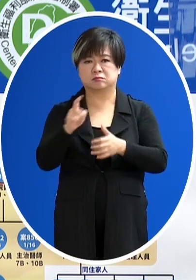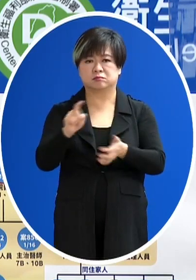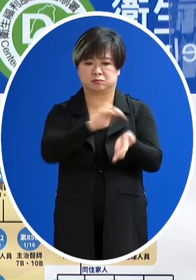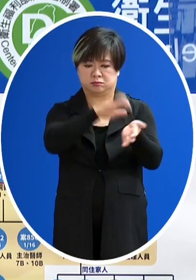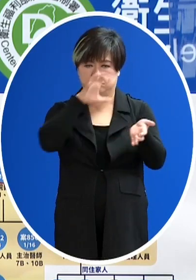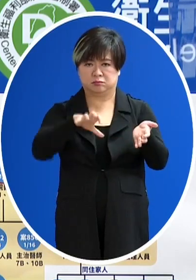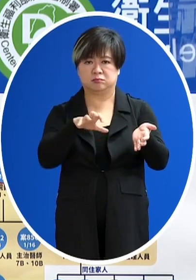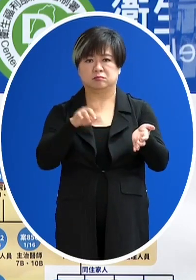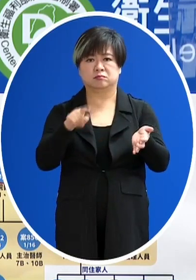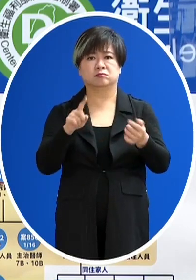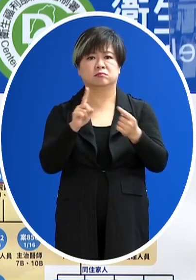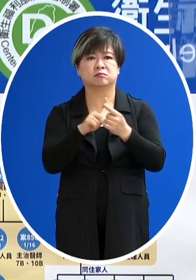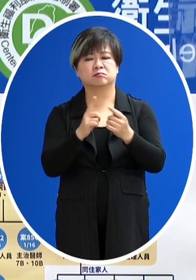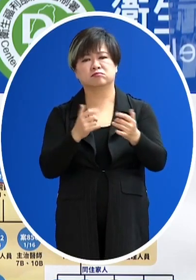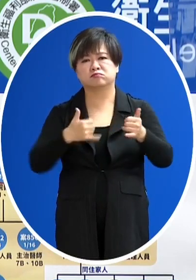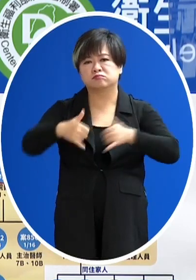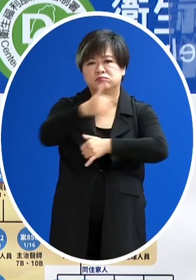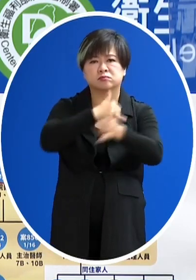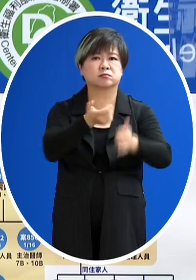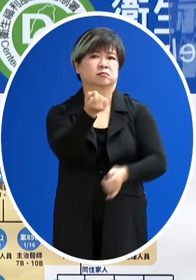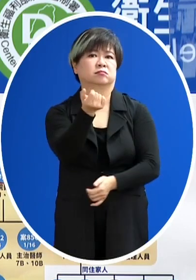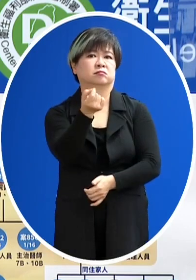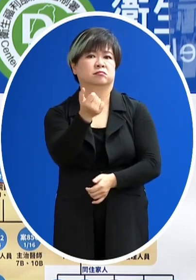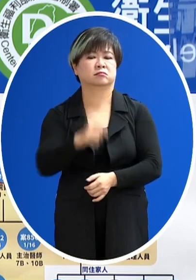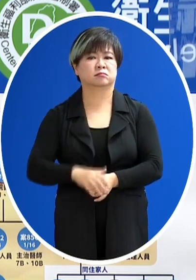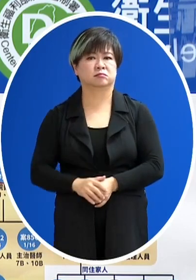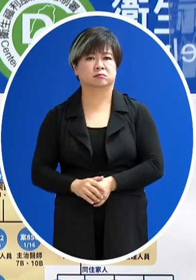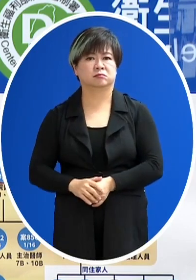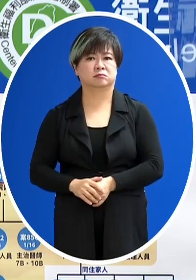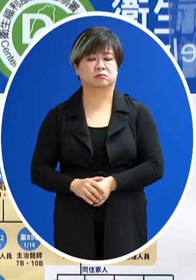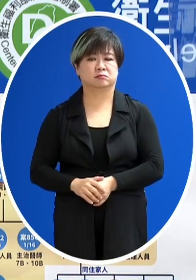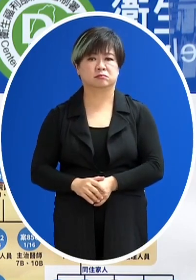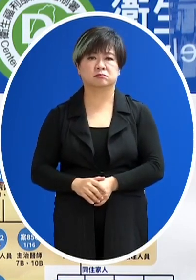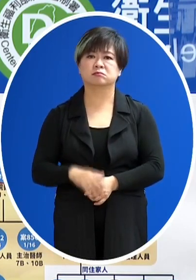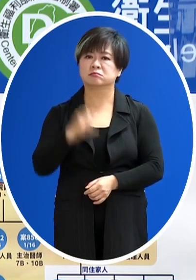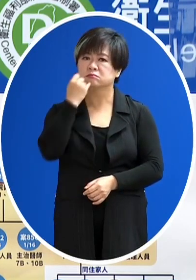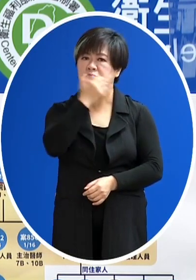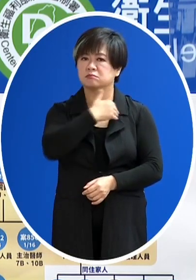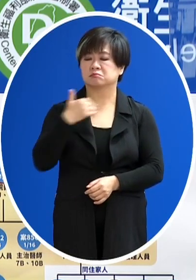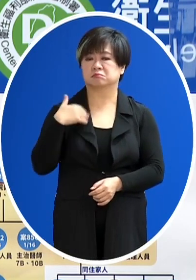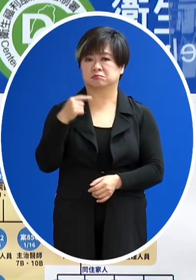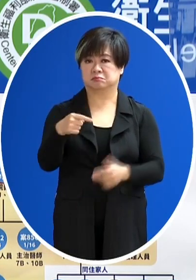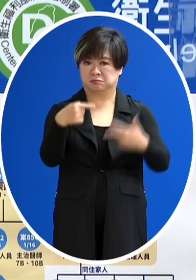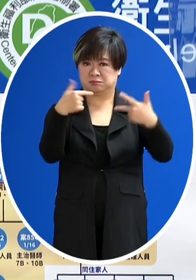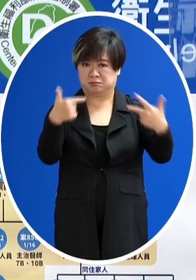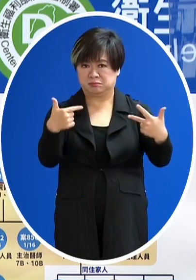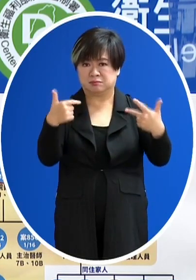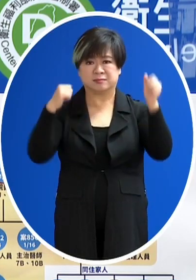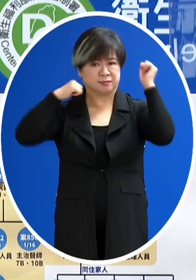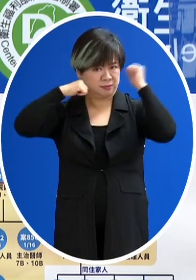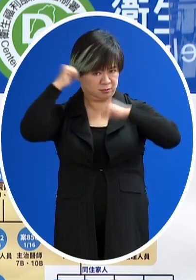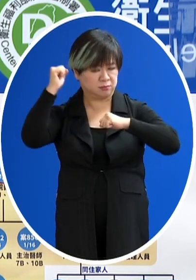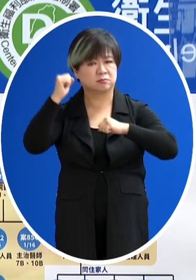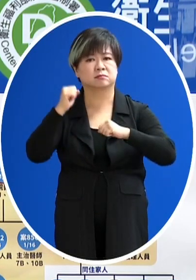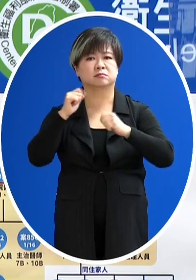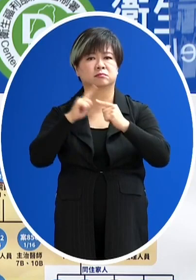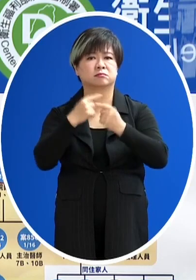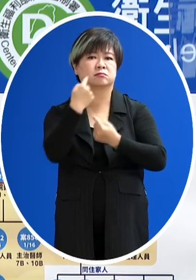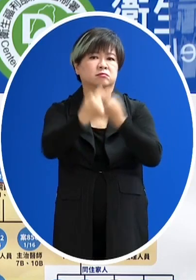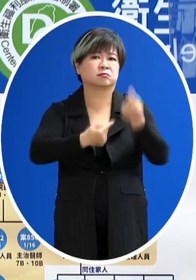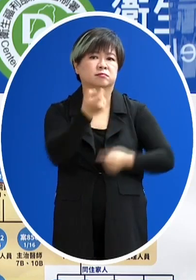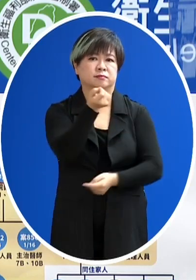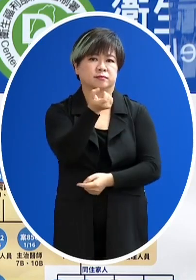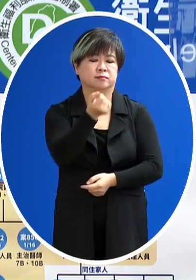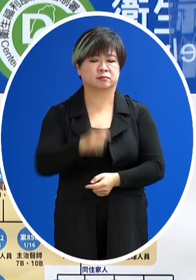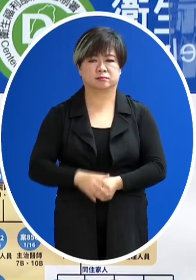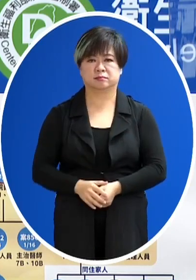时间其实人都不多。因为我想看可能是因为礼拜六上午的关系。那确实他们